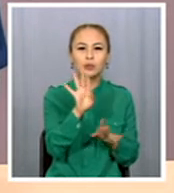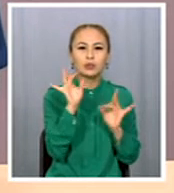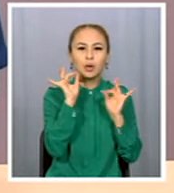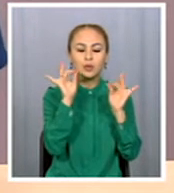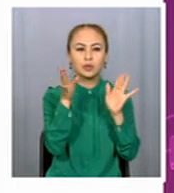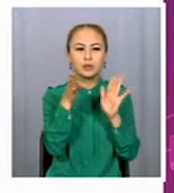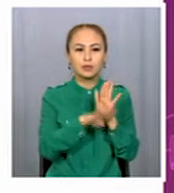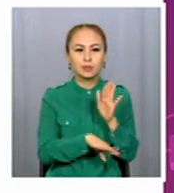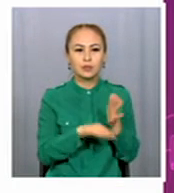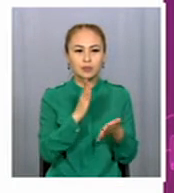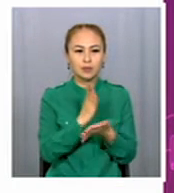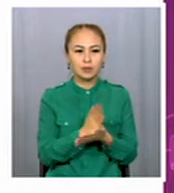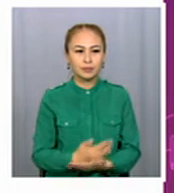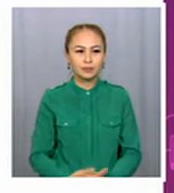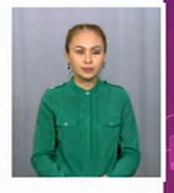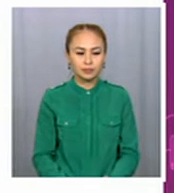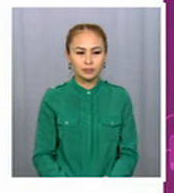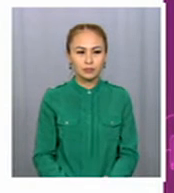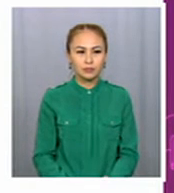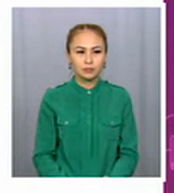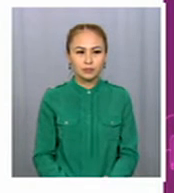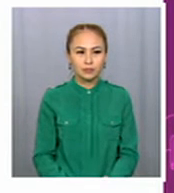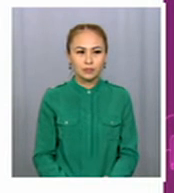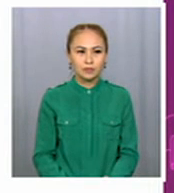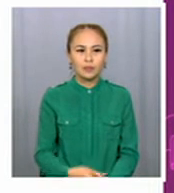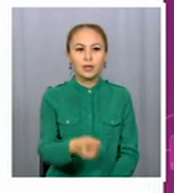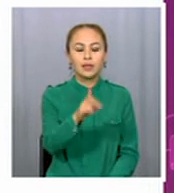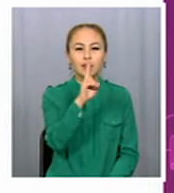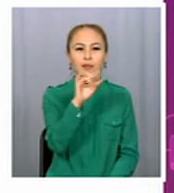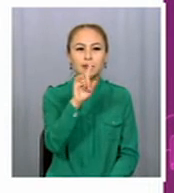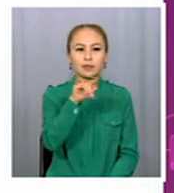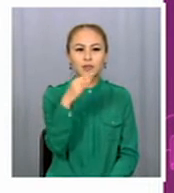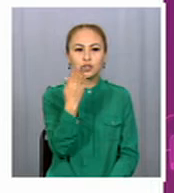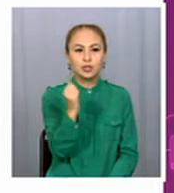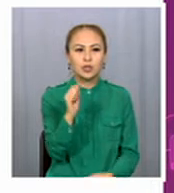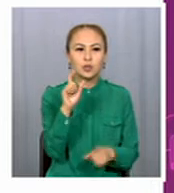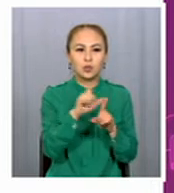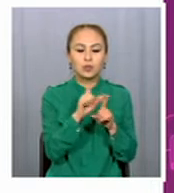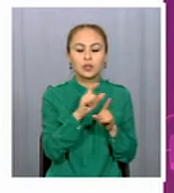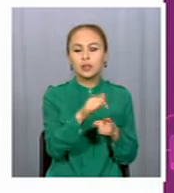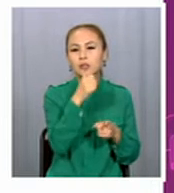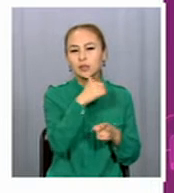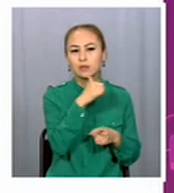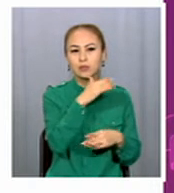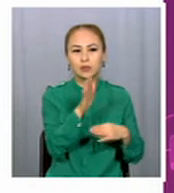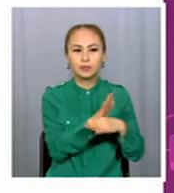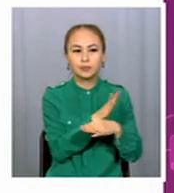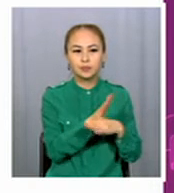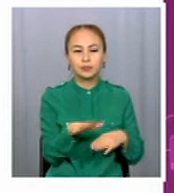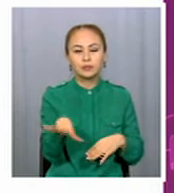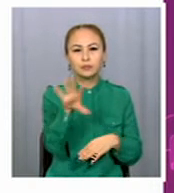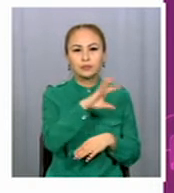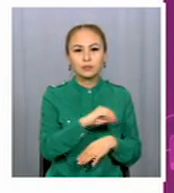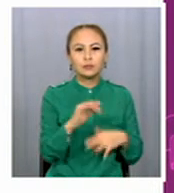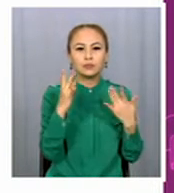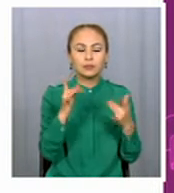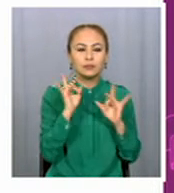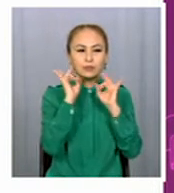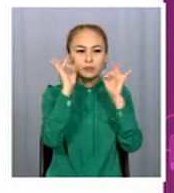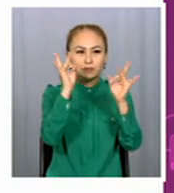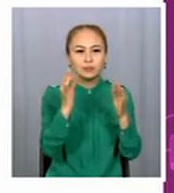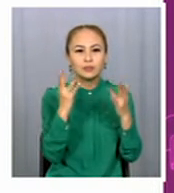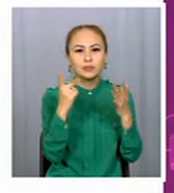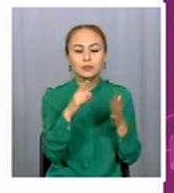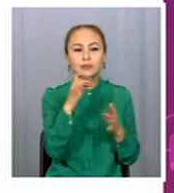дыбыс бар. Енді қызылша сөзіне дыбыстық талдау жасайық. Қызылша сөзінде барлығы неше әріп, неше дыбыс